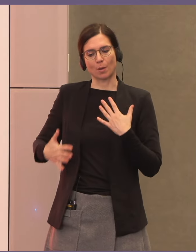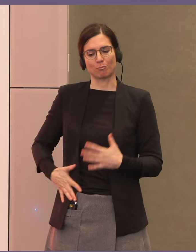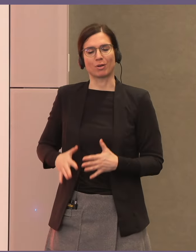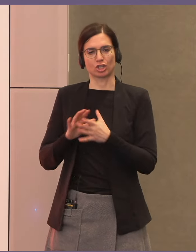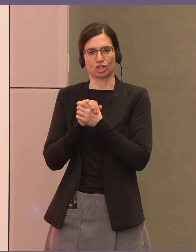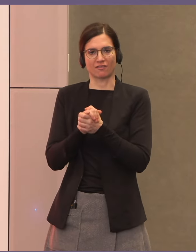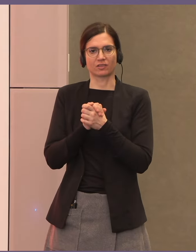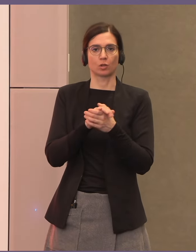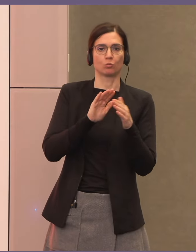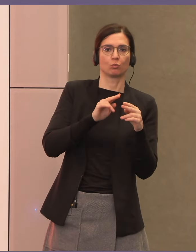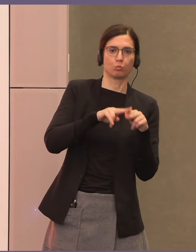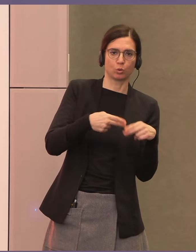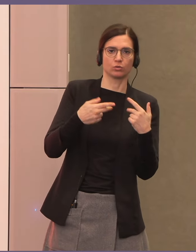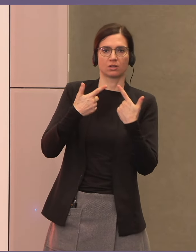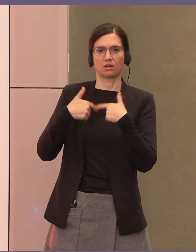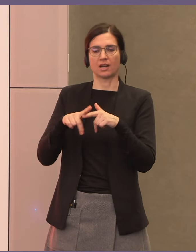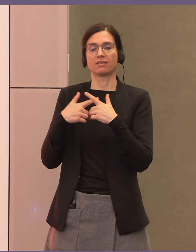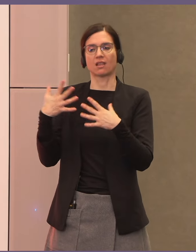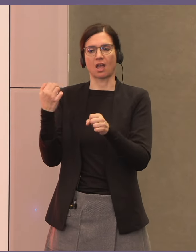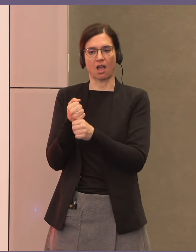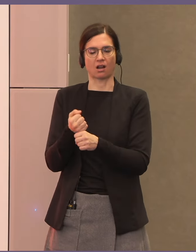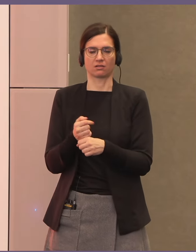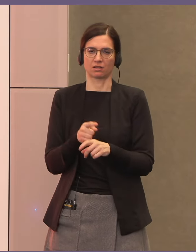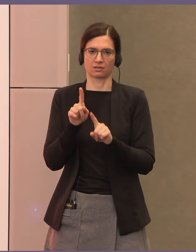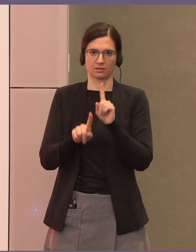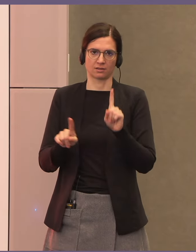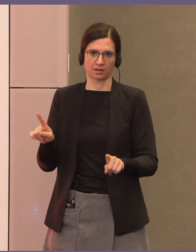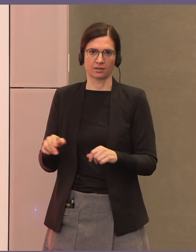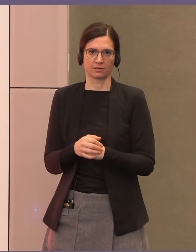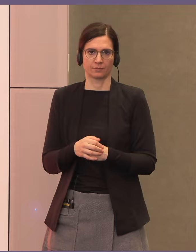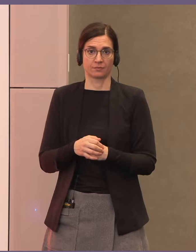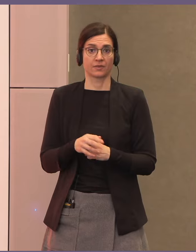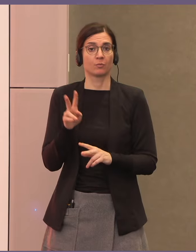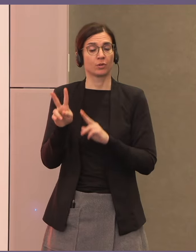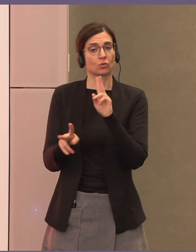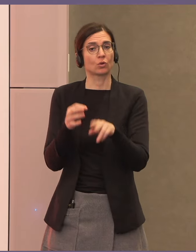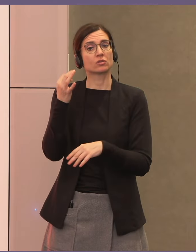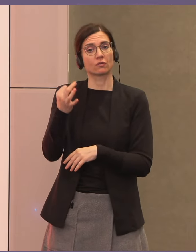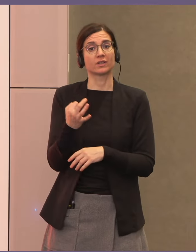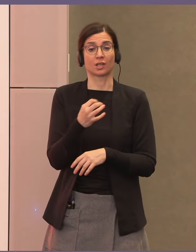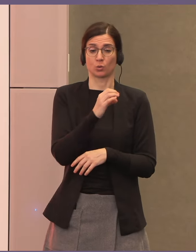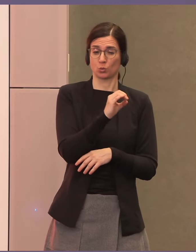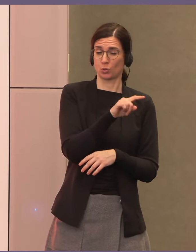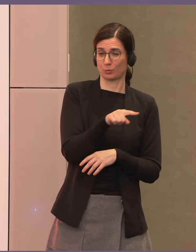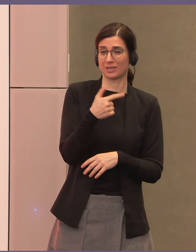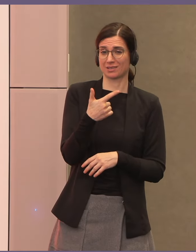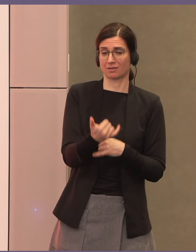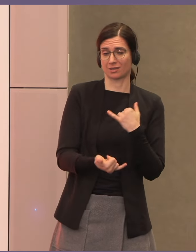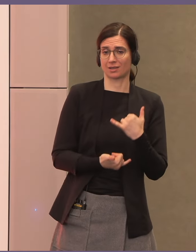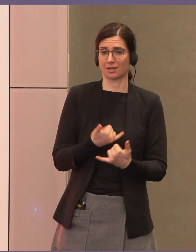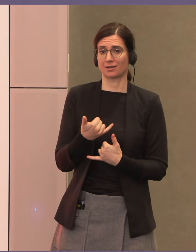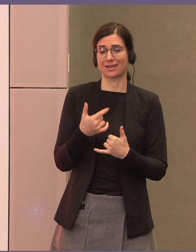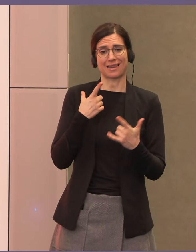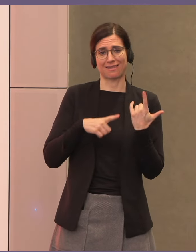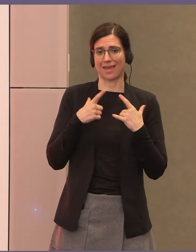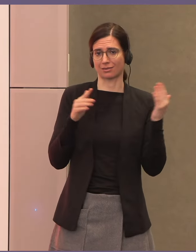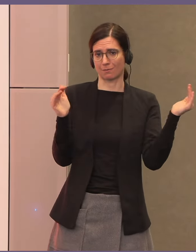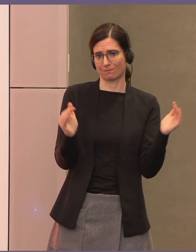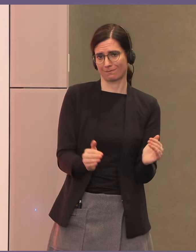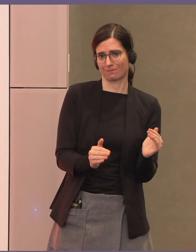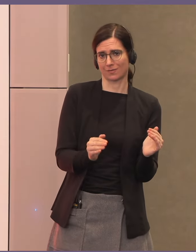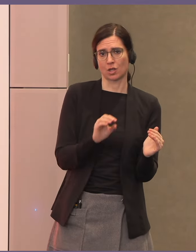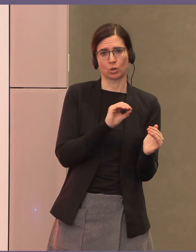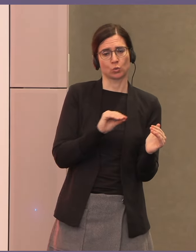sowie Ländern und Gemeinden erhalten. Die Betreuungskote von 0- bis 2-Jährige liegt wiederum aktuell